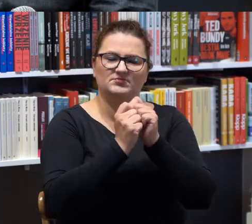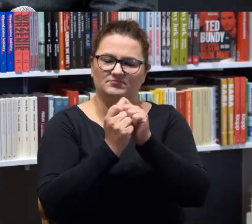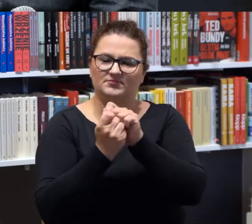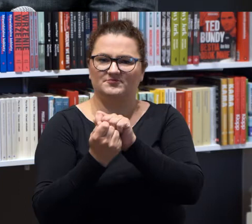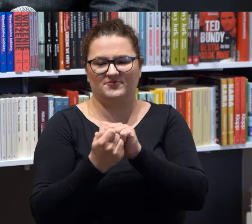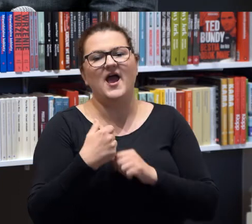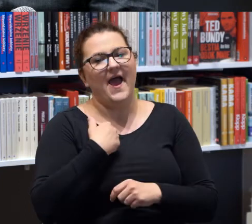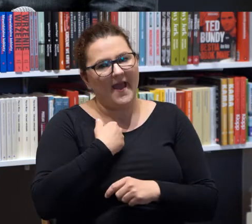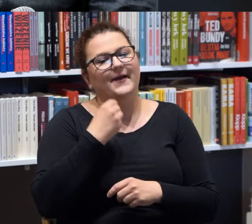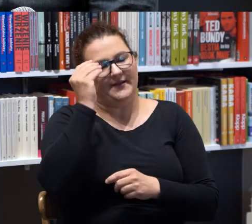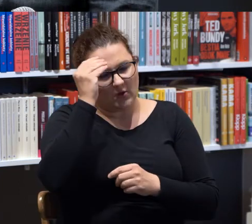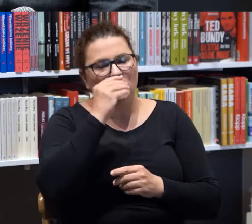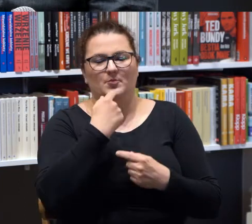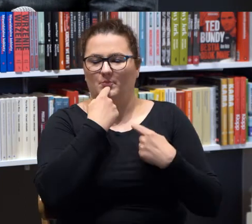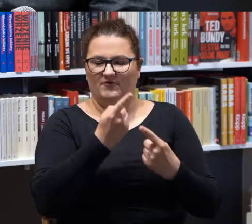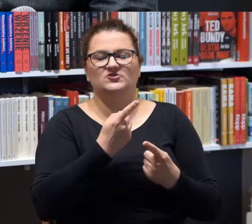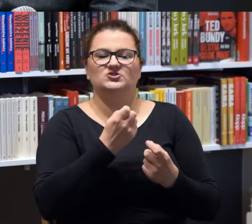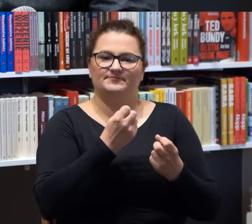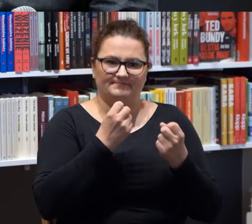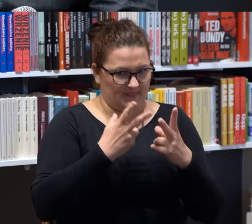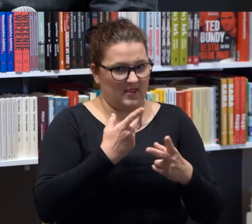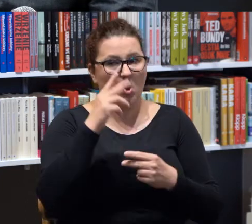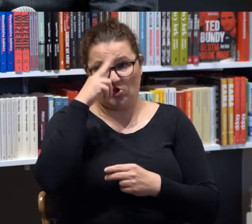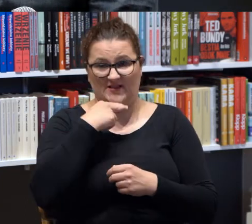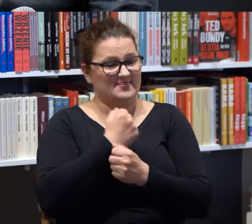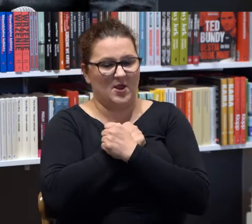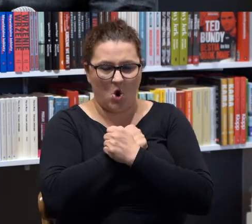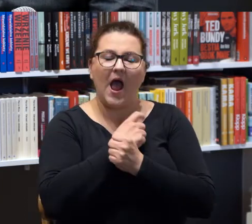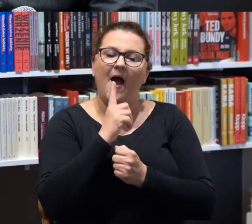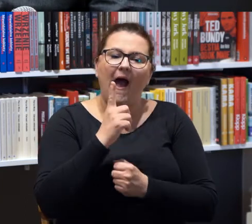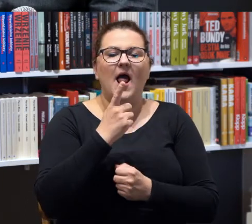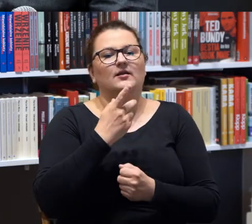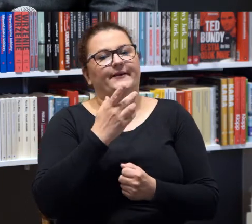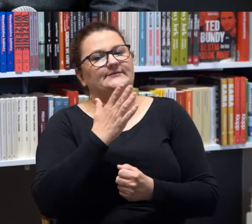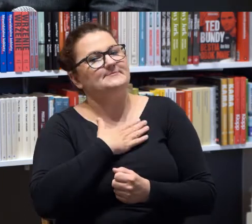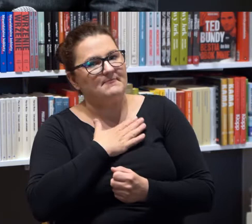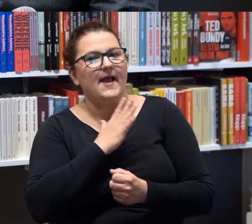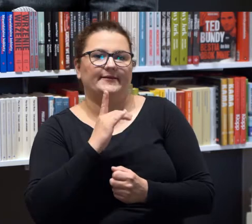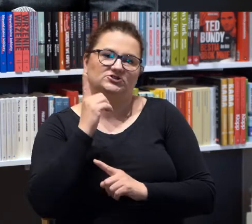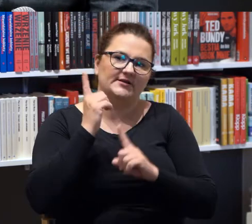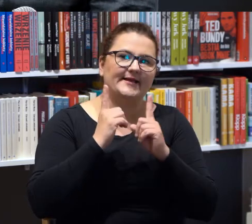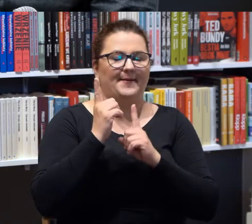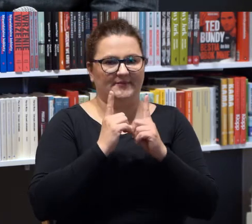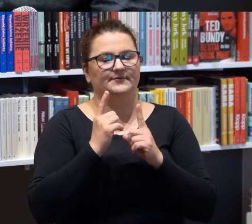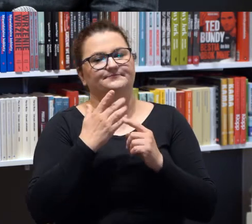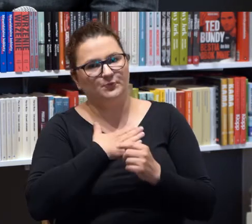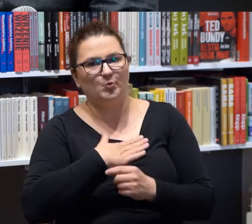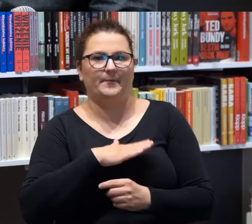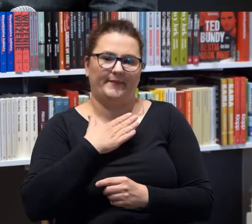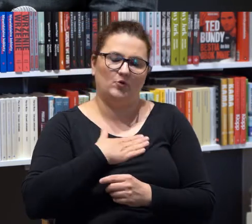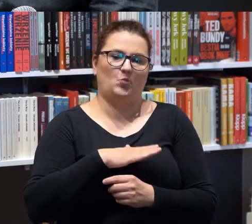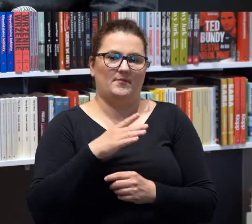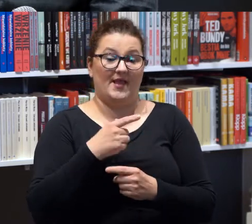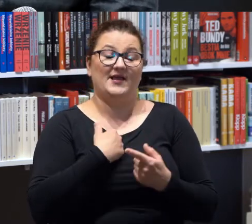mówić, że nie, ja swojego ojca nie kochałam, ale na pewno czułam do niego okresowo sympatię i odkryłam ją tym bardziej w sobie, pisząc tę